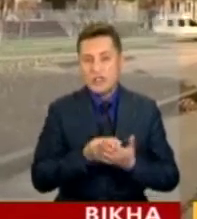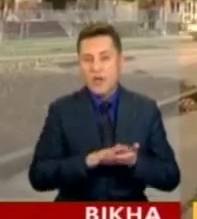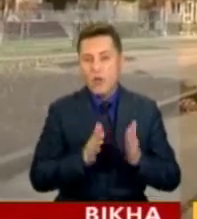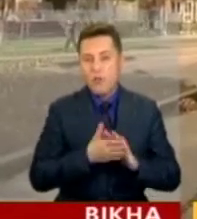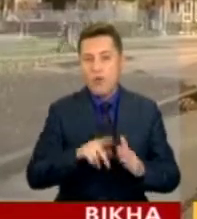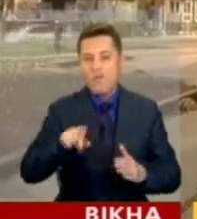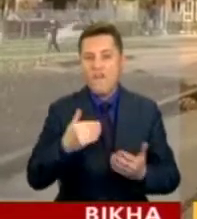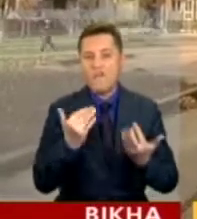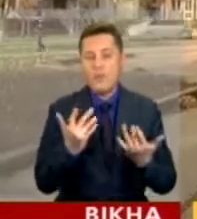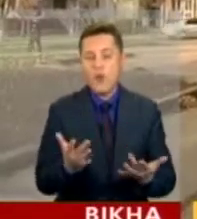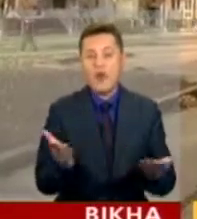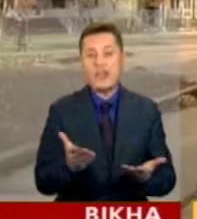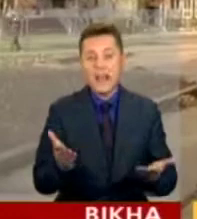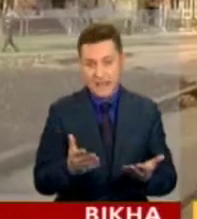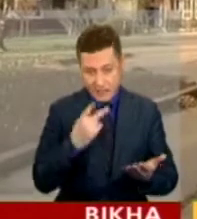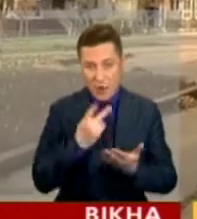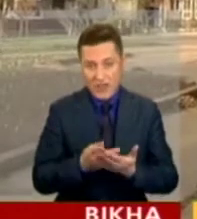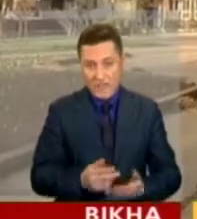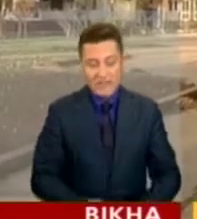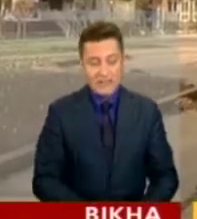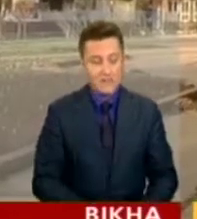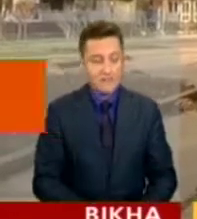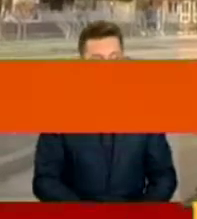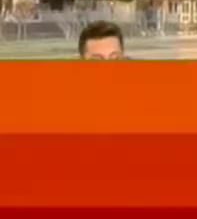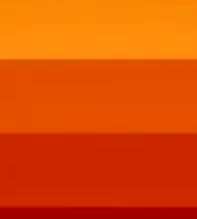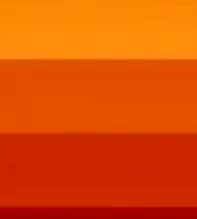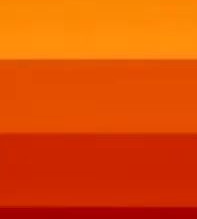вимоги. Які ж саме? Прошу подивитися зараз у матеріалі моїх колег.